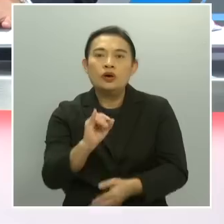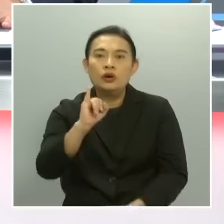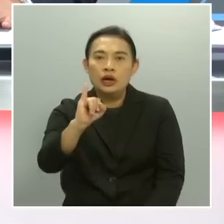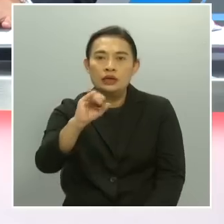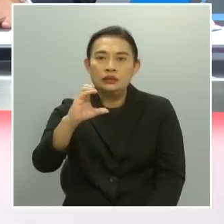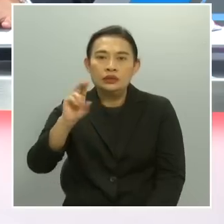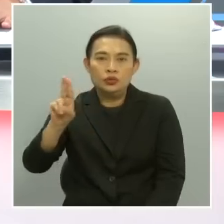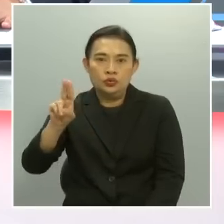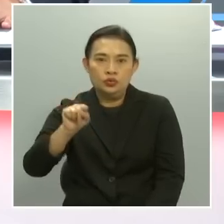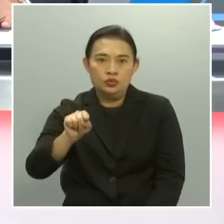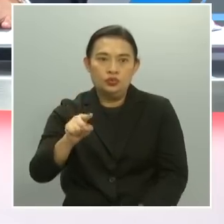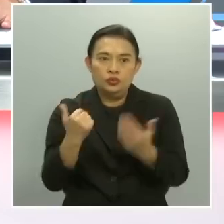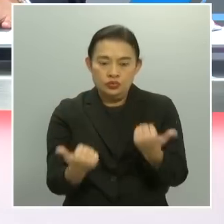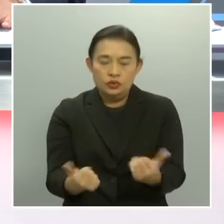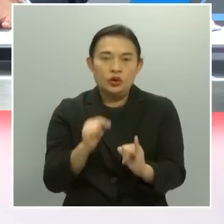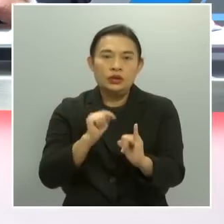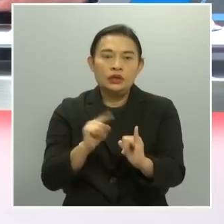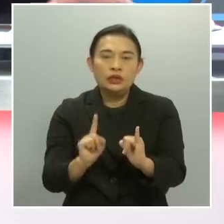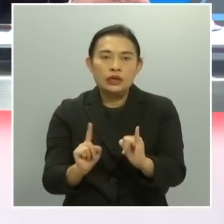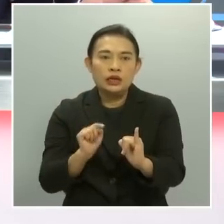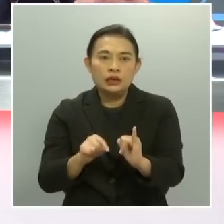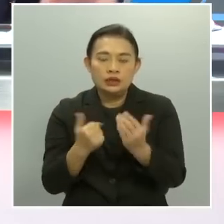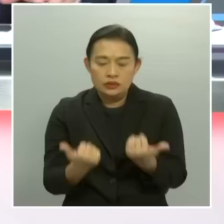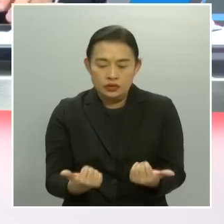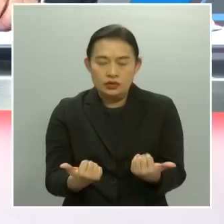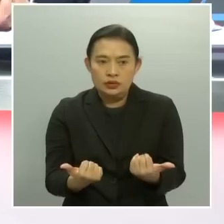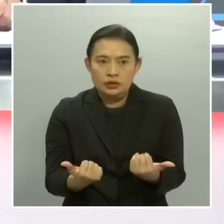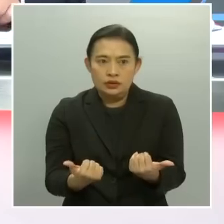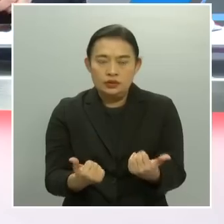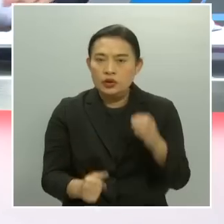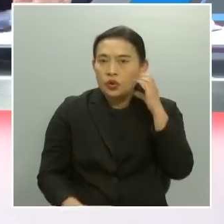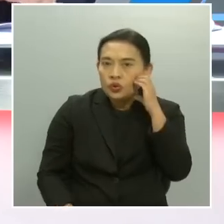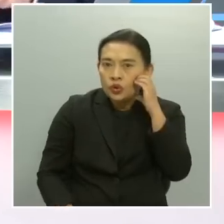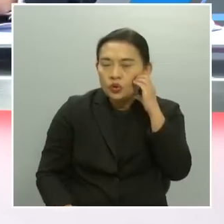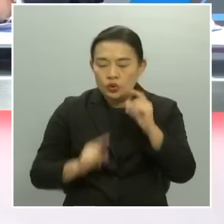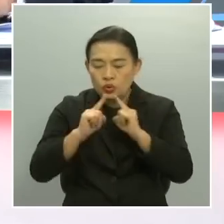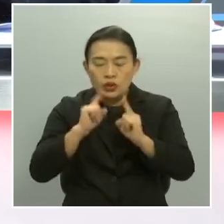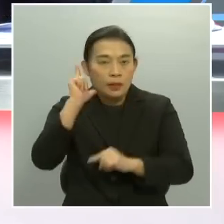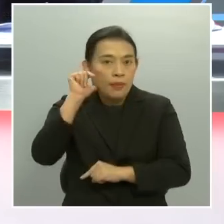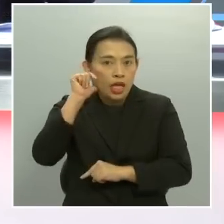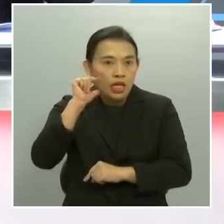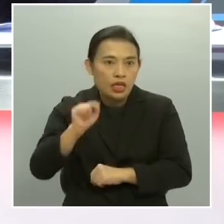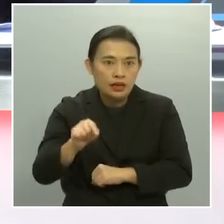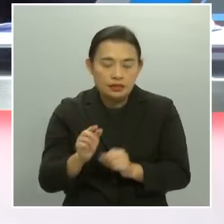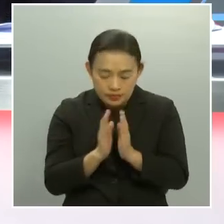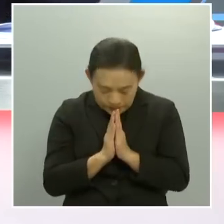ขึ้นและตอนนี้ไอซ์อ่ะความคืบหน้าเป็นยังไงบ้างตอนนี้เราอยู่ในสายกับคุณแม่ของไอซ์นะฮะสวัสดีครับ